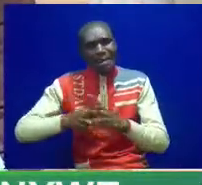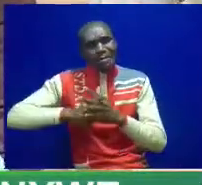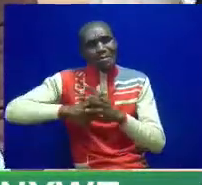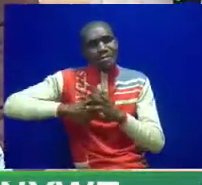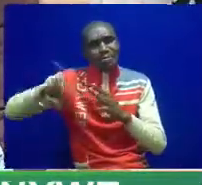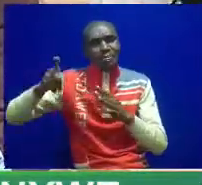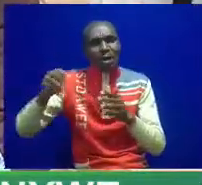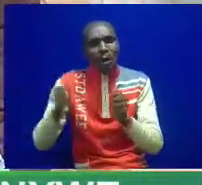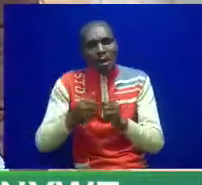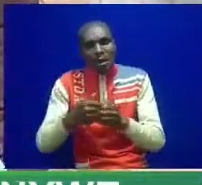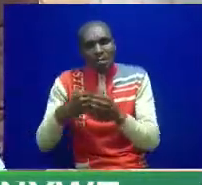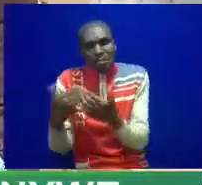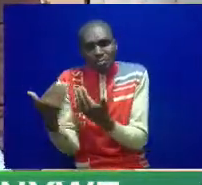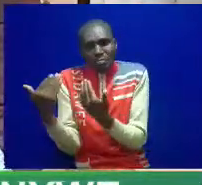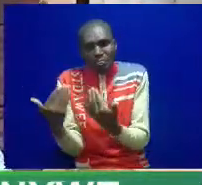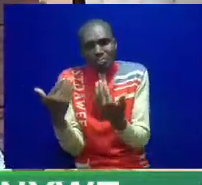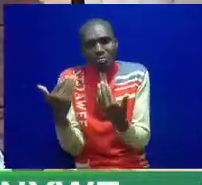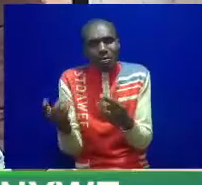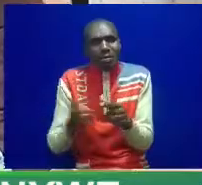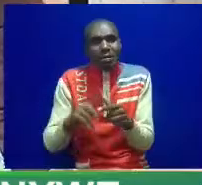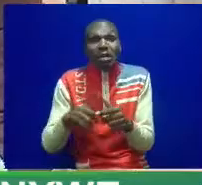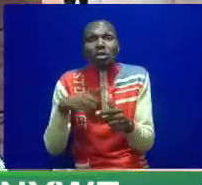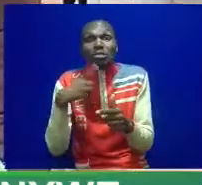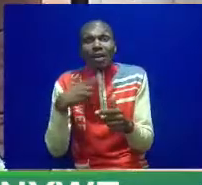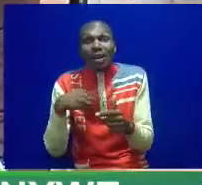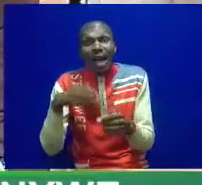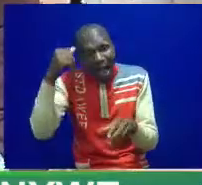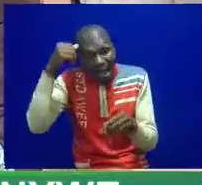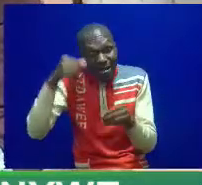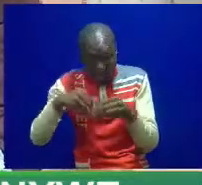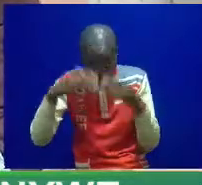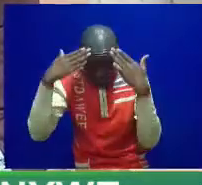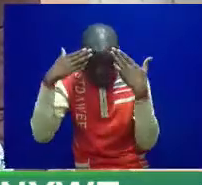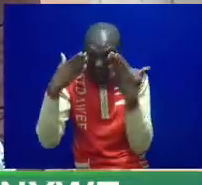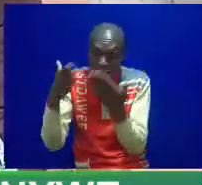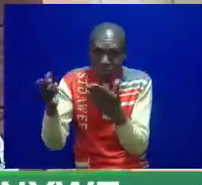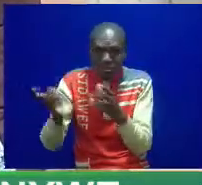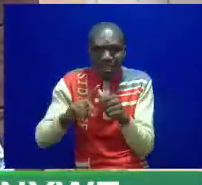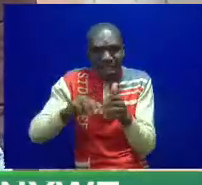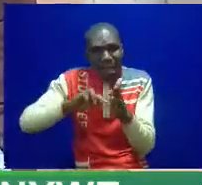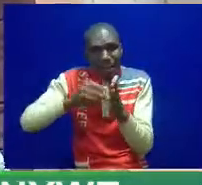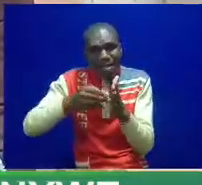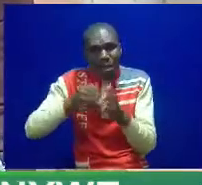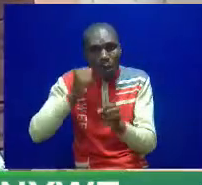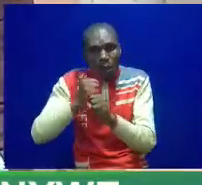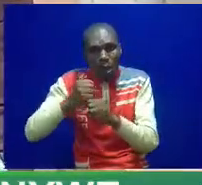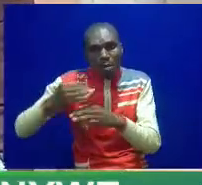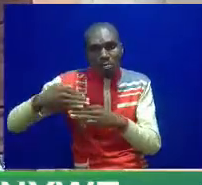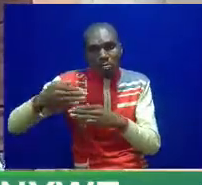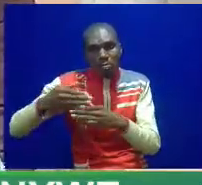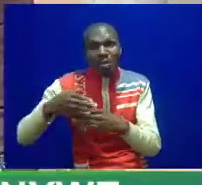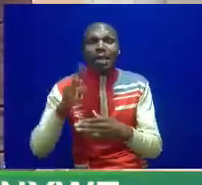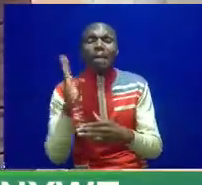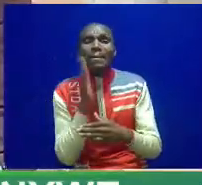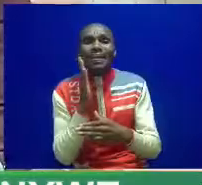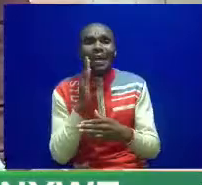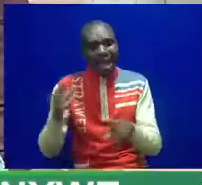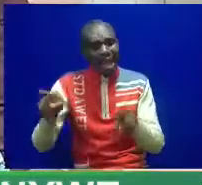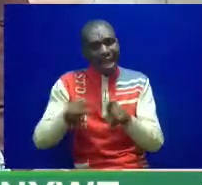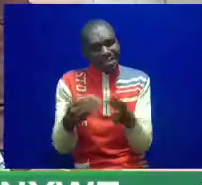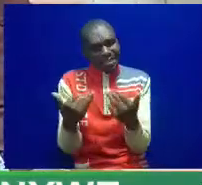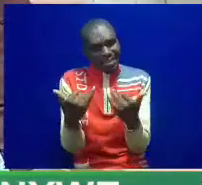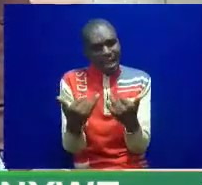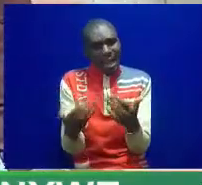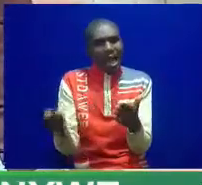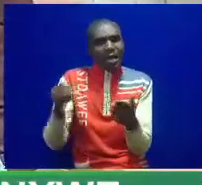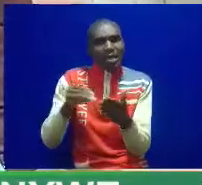na kerogo ikira poko mwana kwa tenga mimi sikukumbuki sikujui emine tinga nabu yanta koba angenu mwana ineguenerete so keronko nyorumo